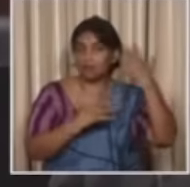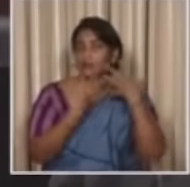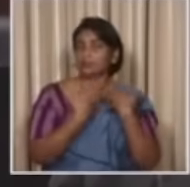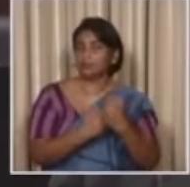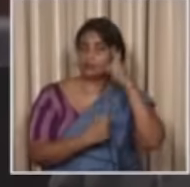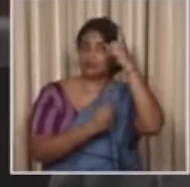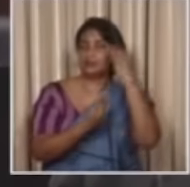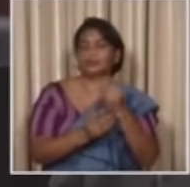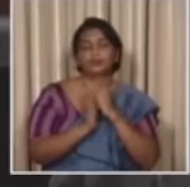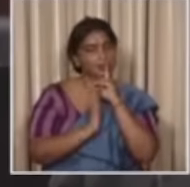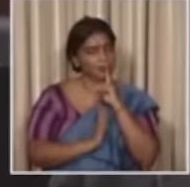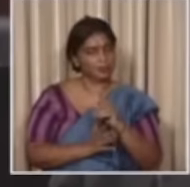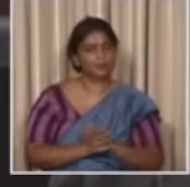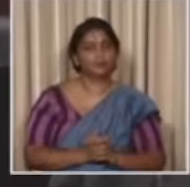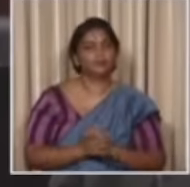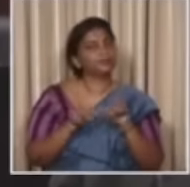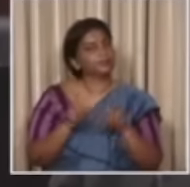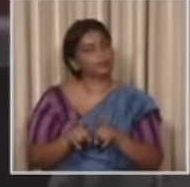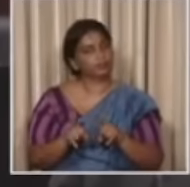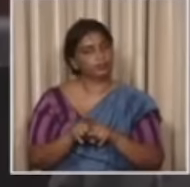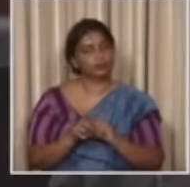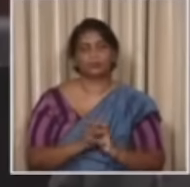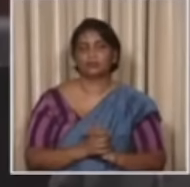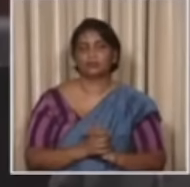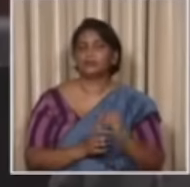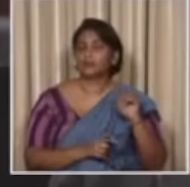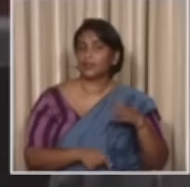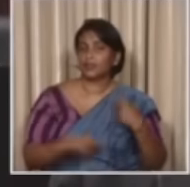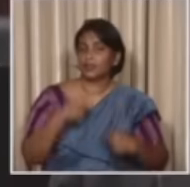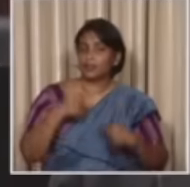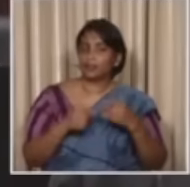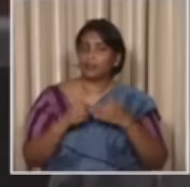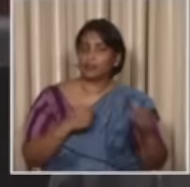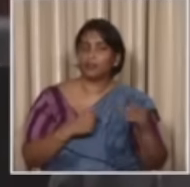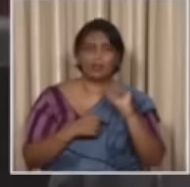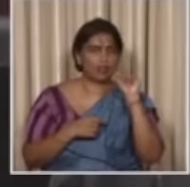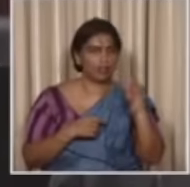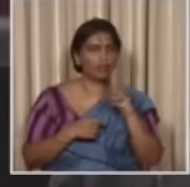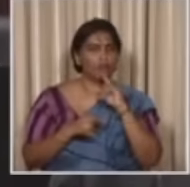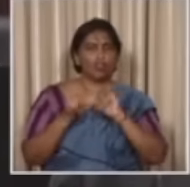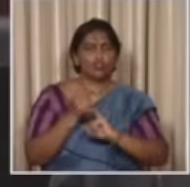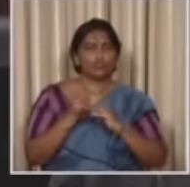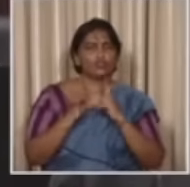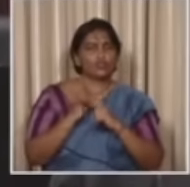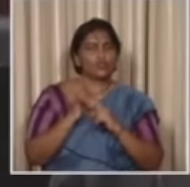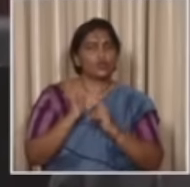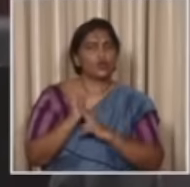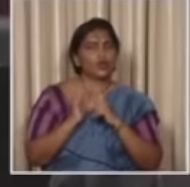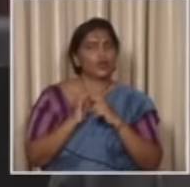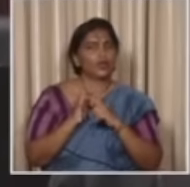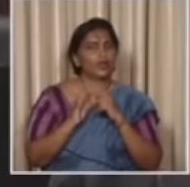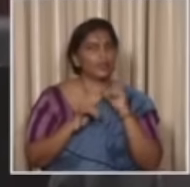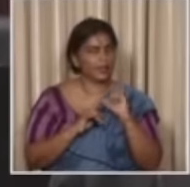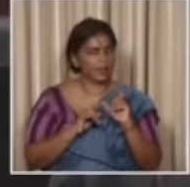වේවා කියලා අපි ප්‍රාර්ථනා කරනවා. ඒ වගේම මේ විවාදයේ පුරා කියවුණු නමක් තමයි සොනික් සොනික්.